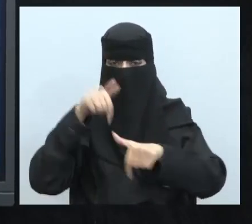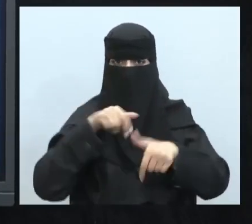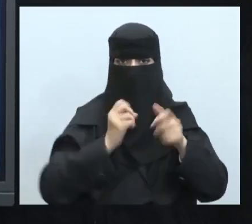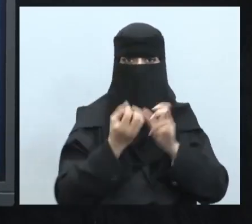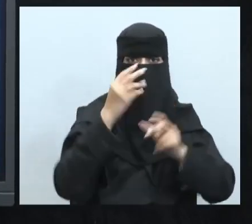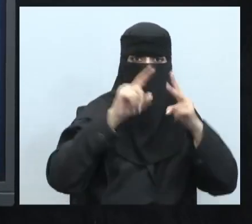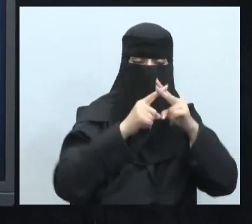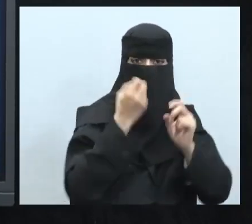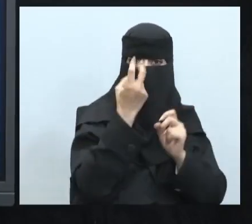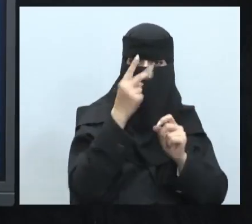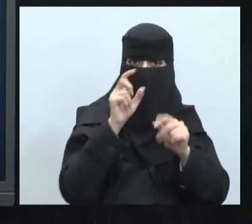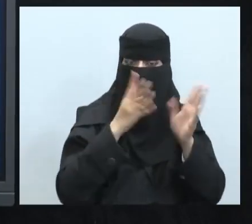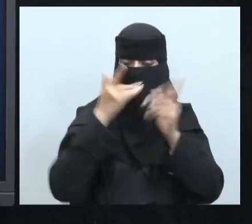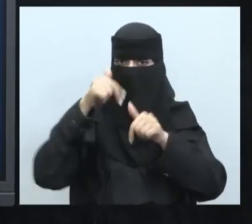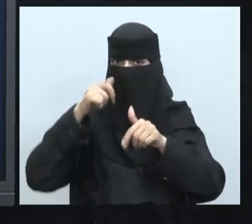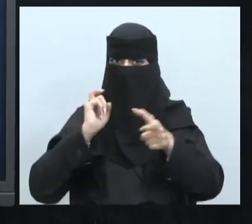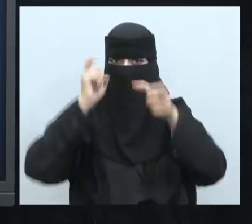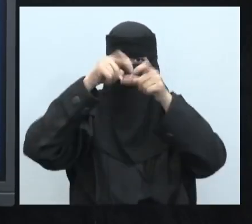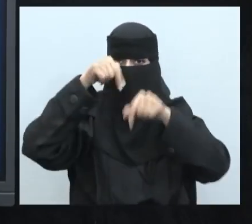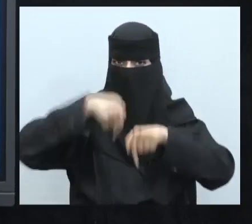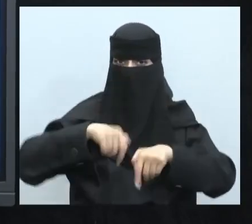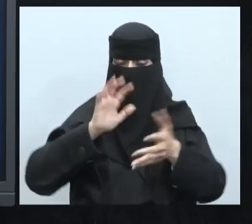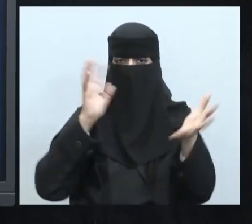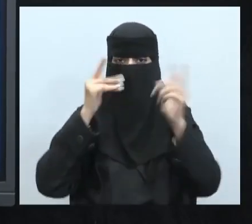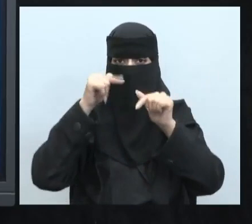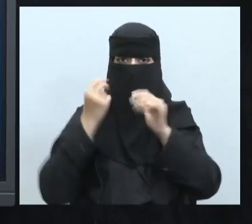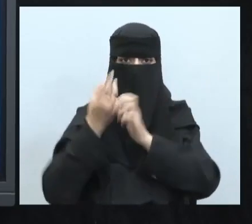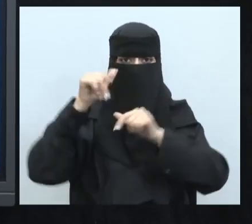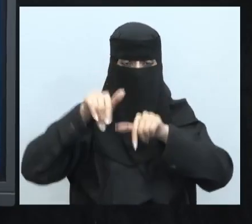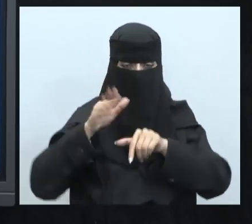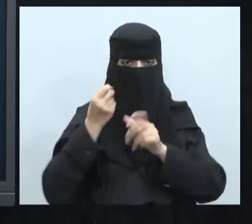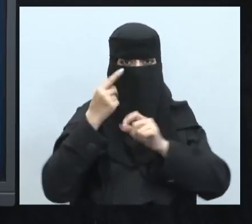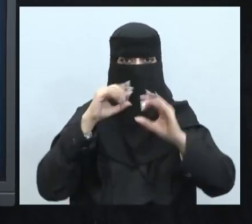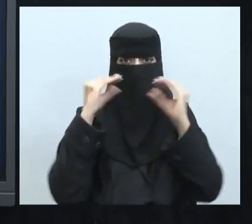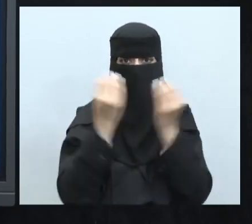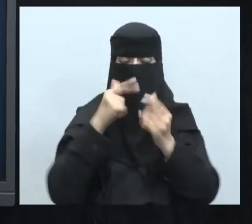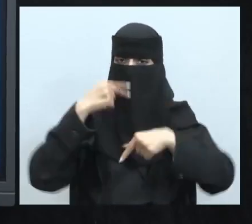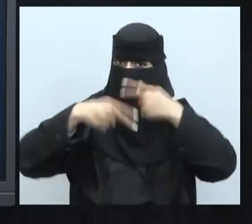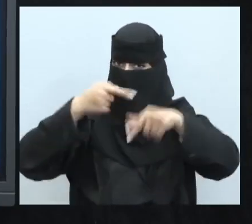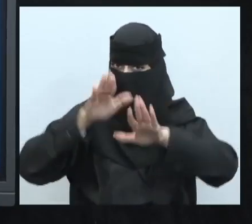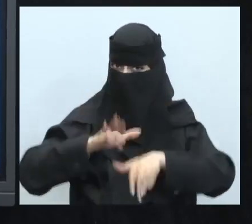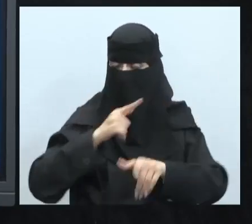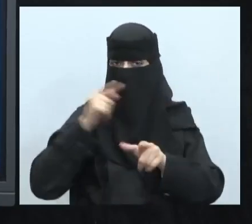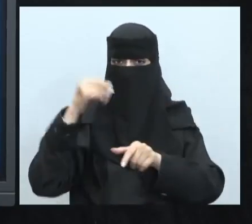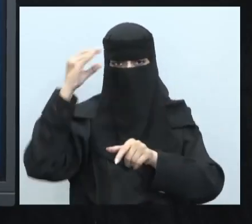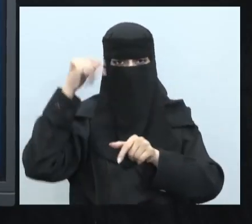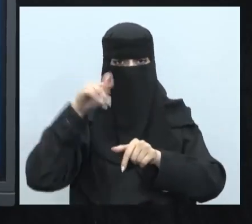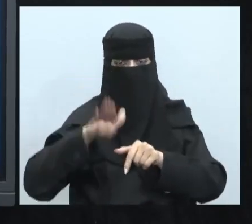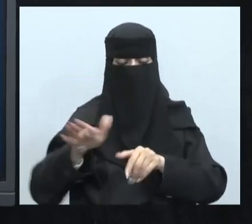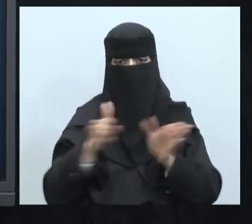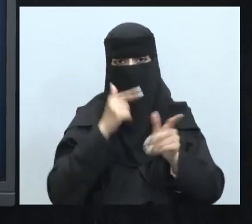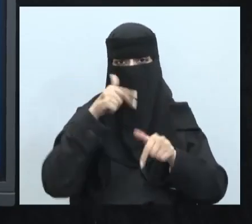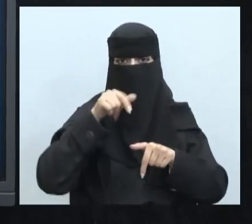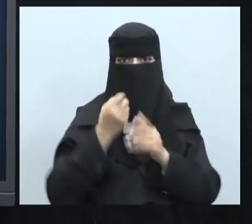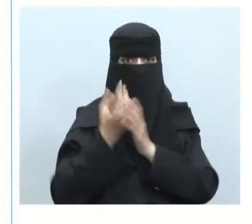الثوره الصناعيه الثالثه وايضا وصولا الى عالم الايوم ما زال اكتشاف في علم الاداره مستمر وهو ايضا كاحد العلوم العلميه التي